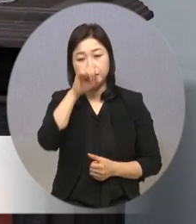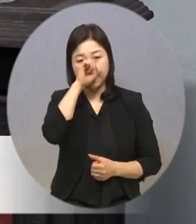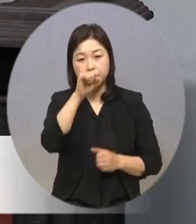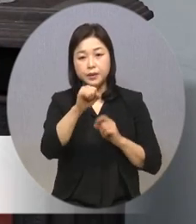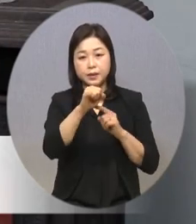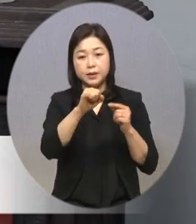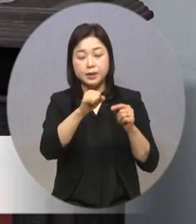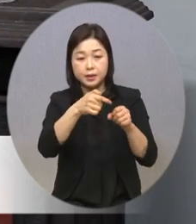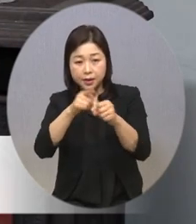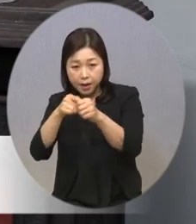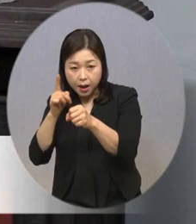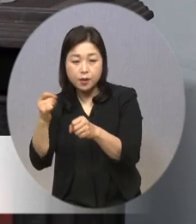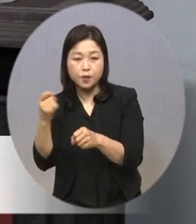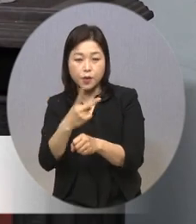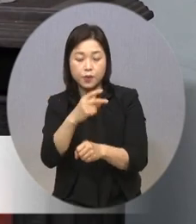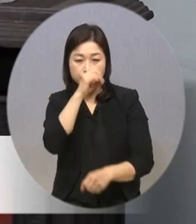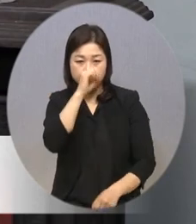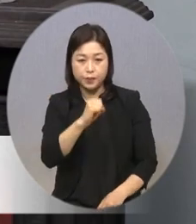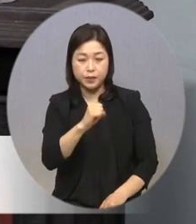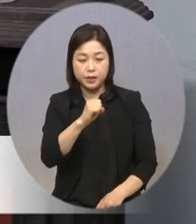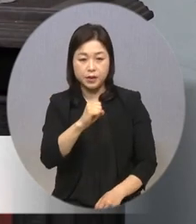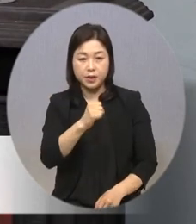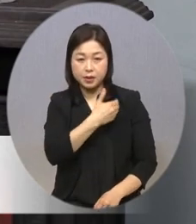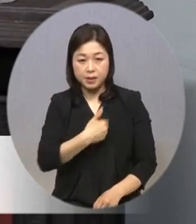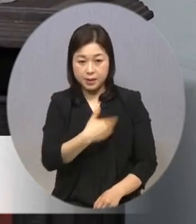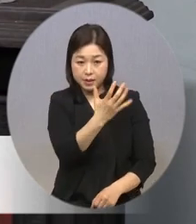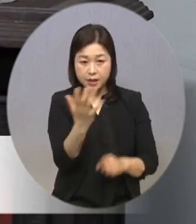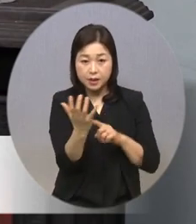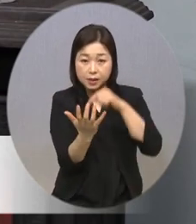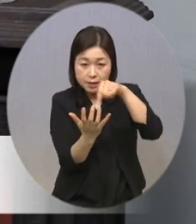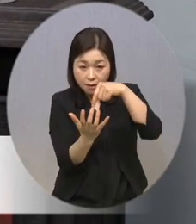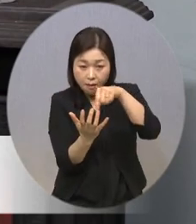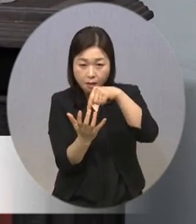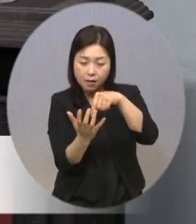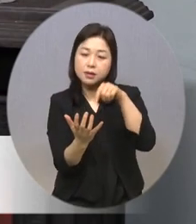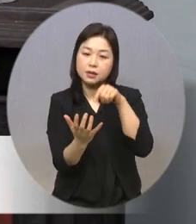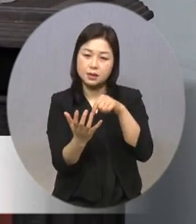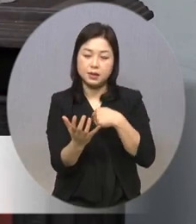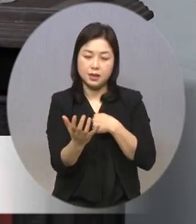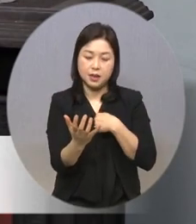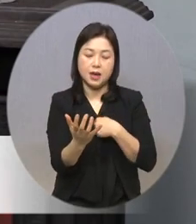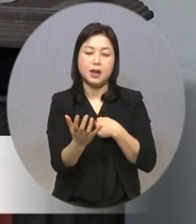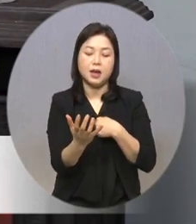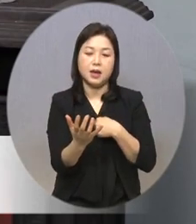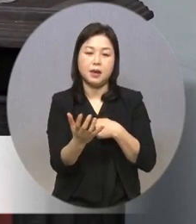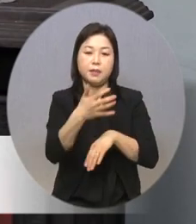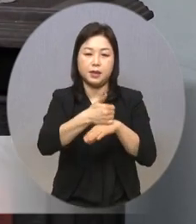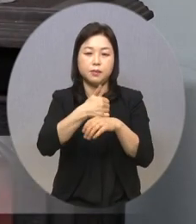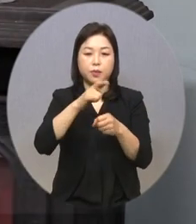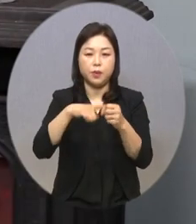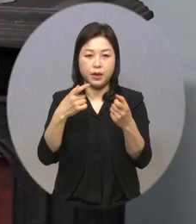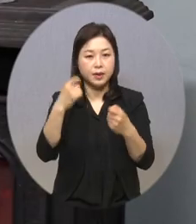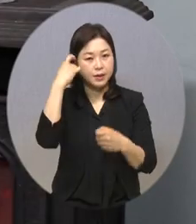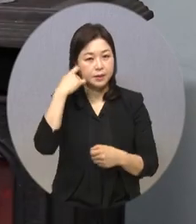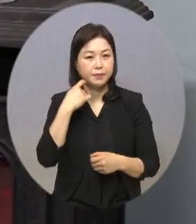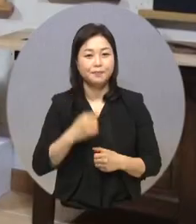작품으로 또 좋은 제자들을 기르는 일이 제 하여튼 남은 목표인 것 같습니다.